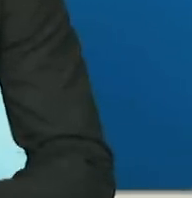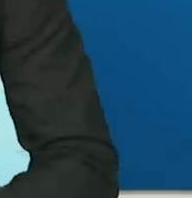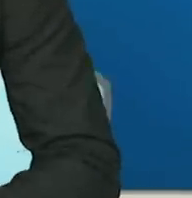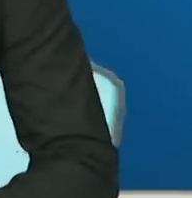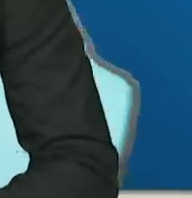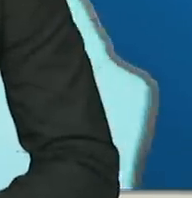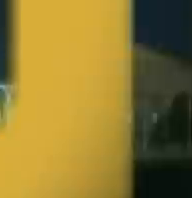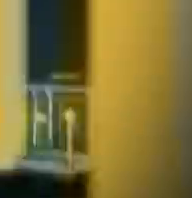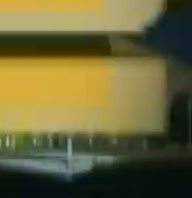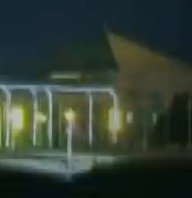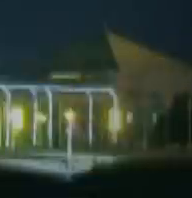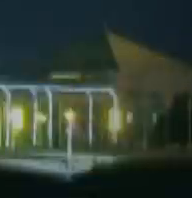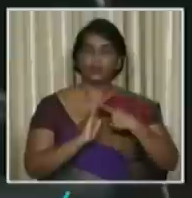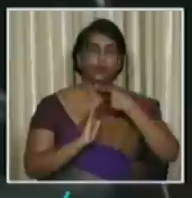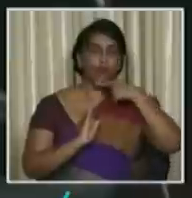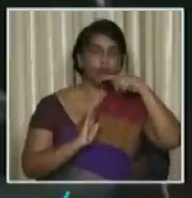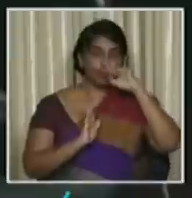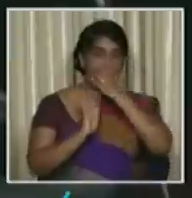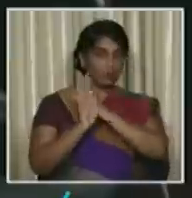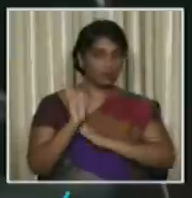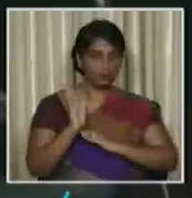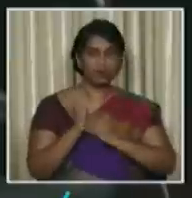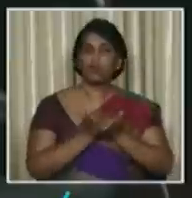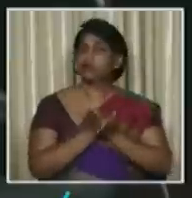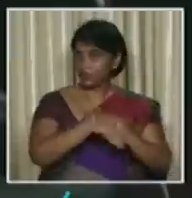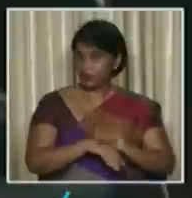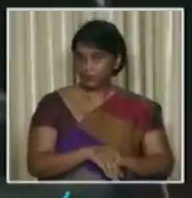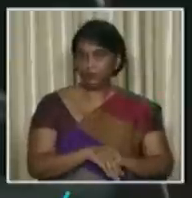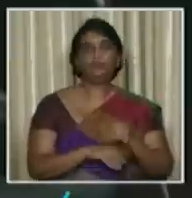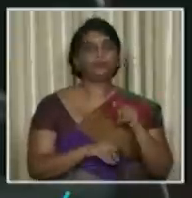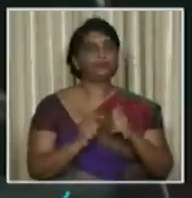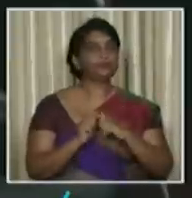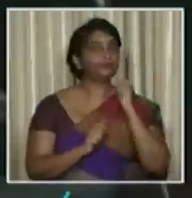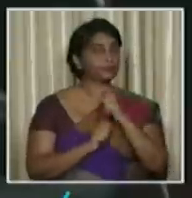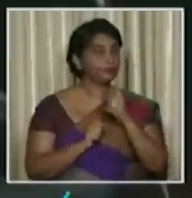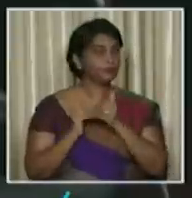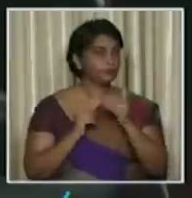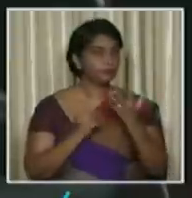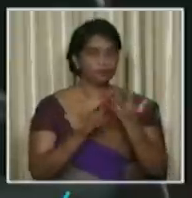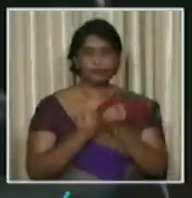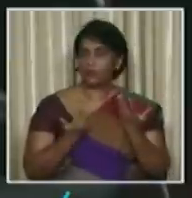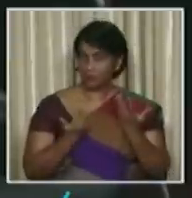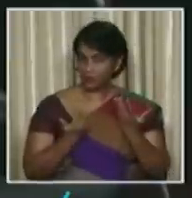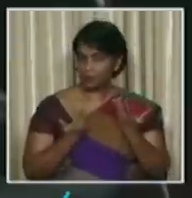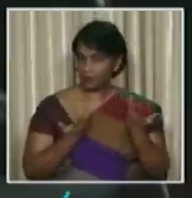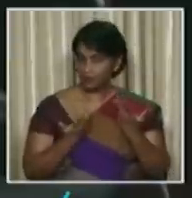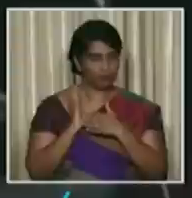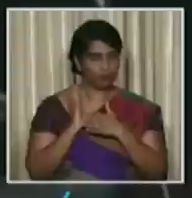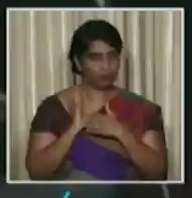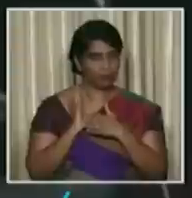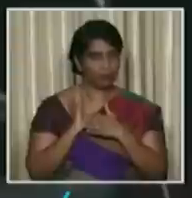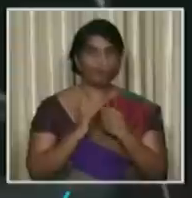විපක්ෂය සමත් වුණා. එක්ස්ප්‍රස් පර්ල් නෞකා අනතුරෙන් වන්දි මුදල් මෙතෙක් අයකර ගැනීමට නොහැක්වීම